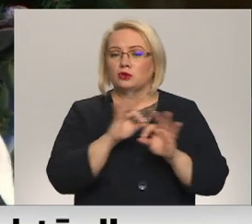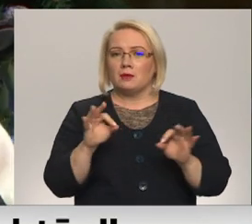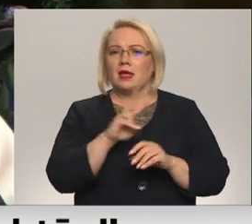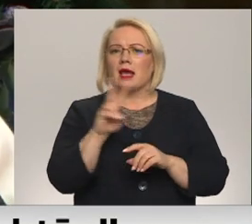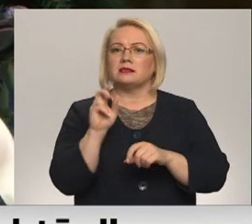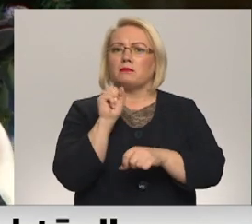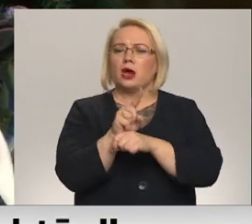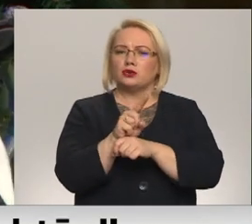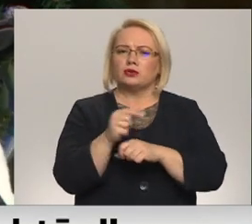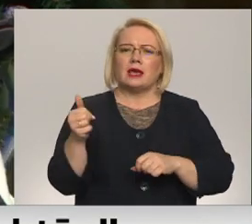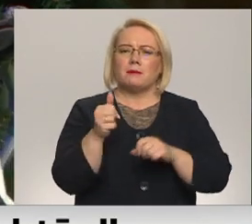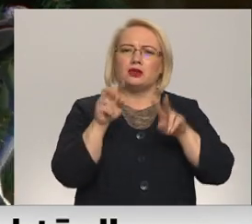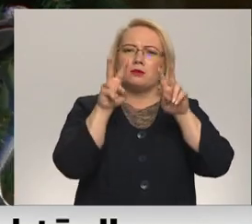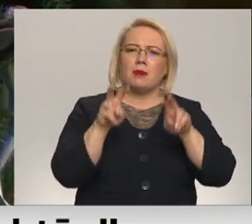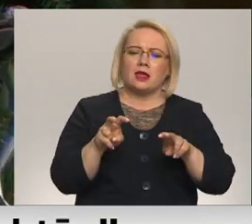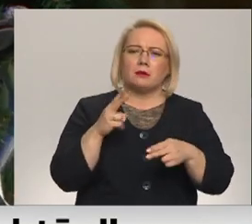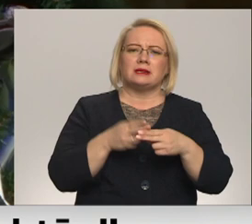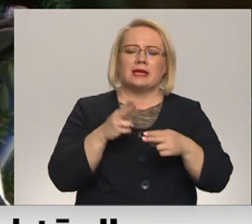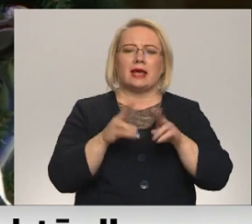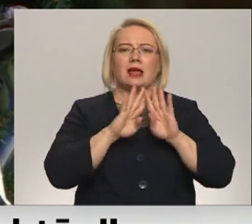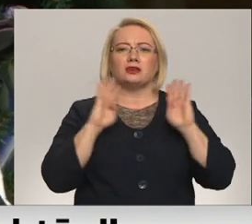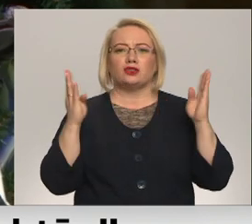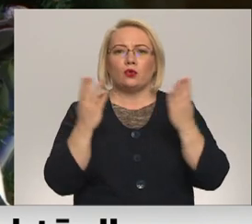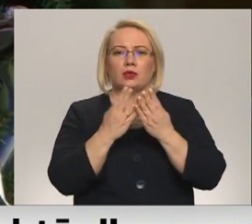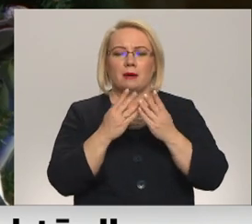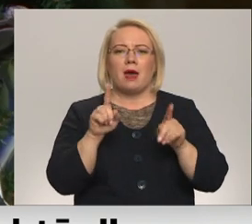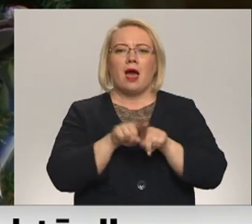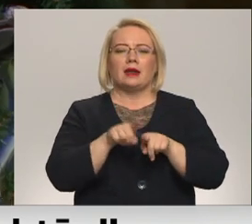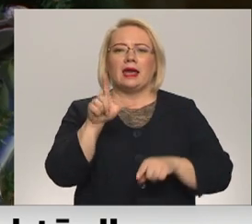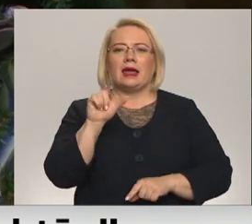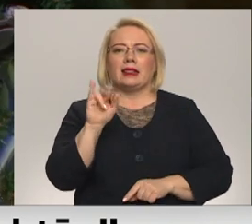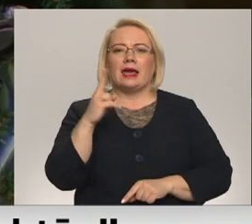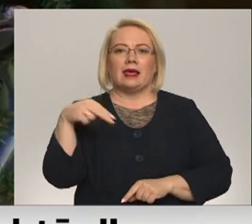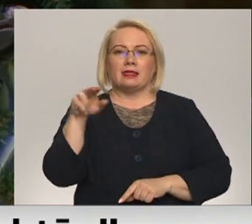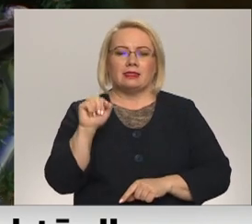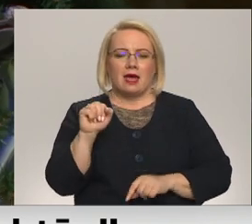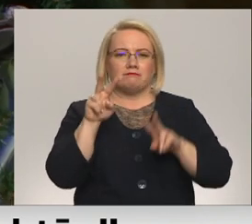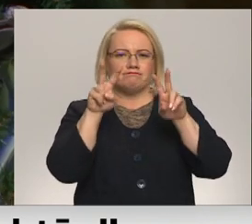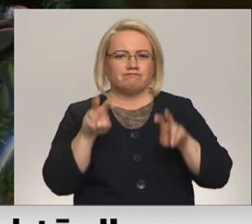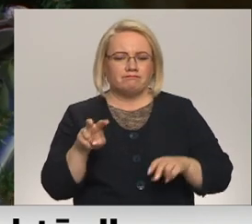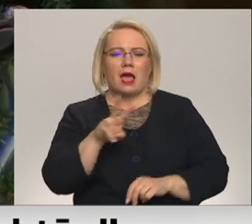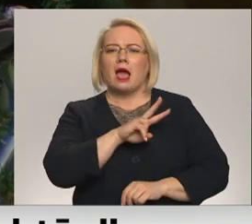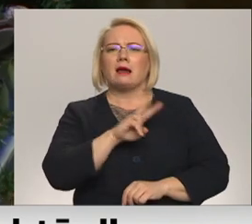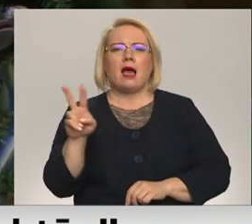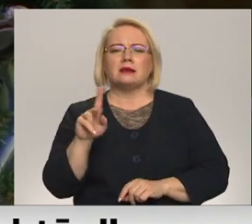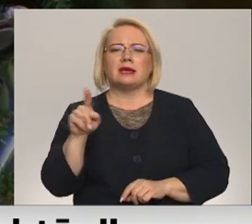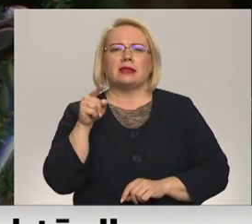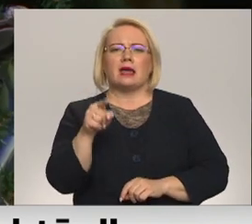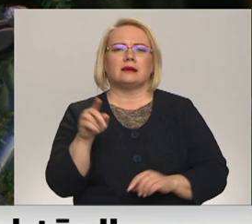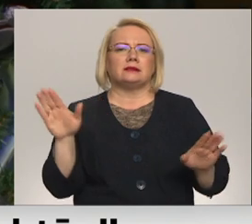pasūtīts īpaši pētījums šeit stikla studijā, arī uztaisījusi Linda Samsonova, kur jums tūlīt pat izstāstīs, kas tad ir tie